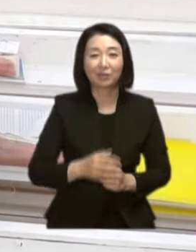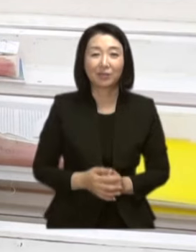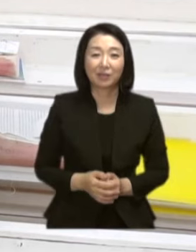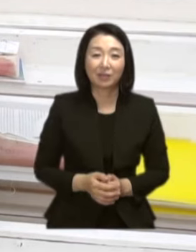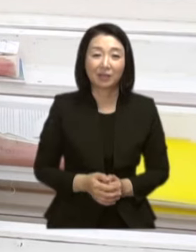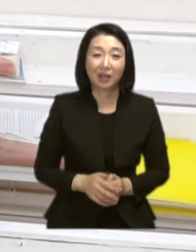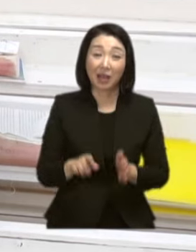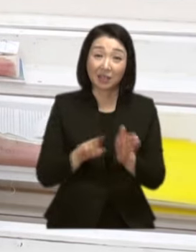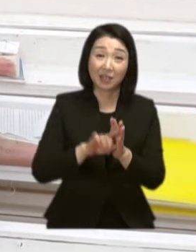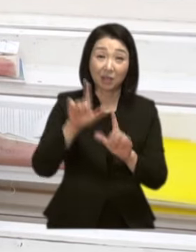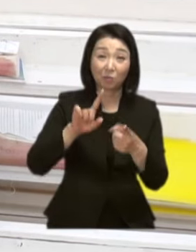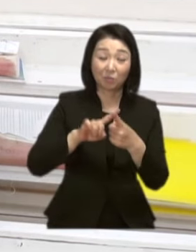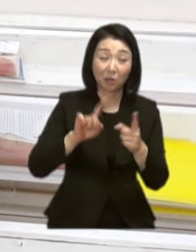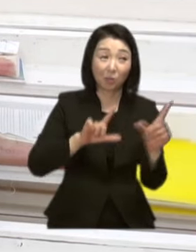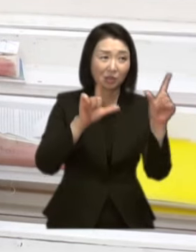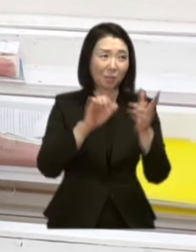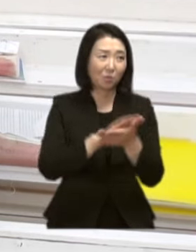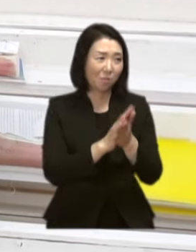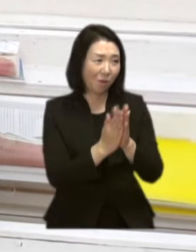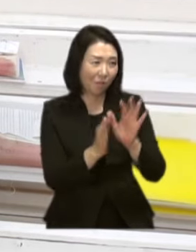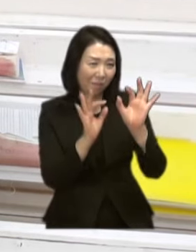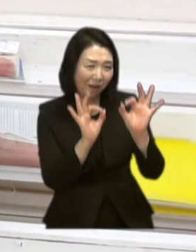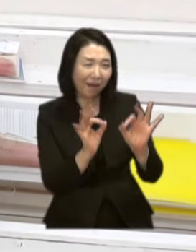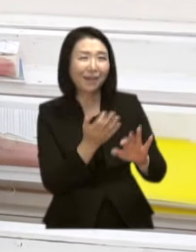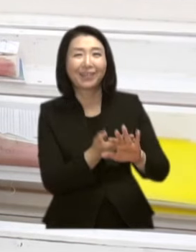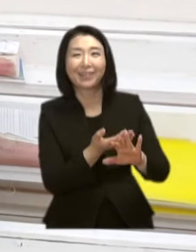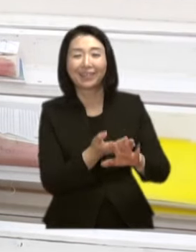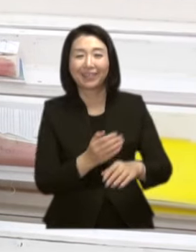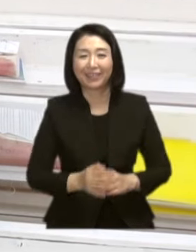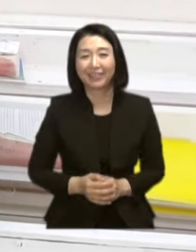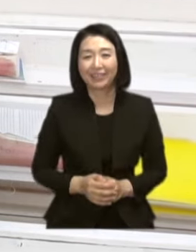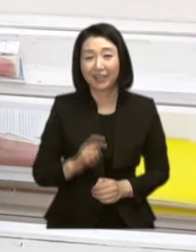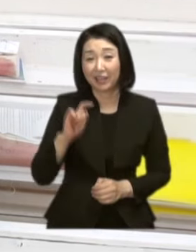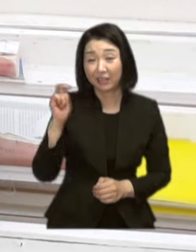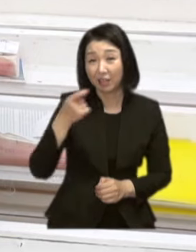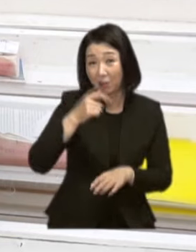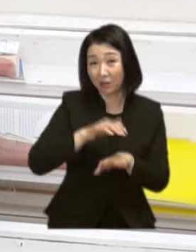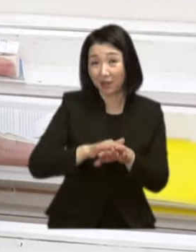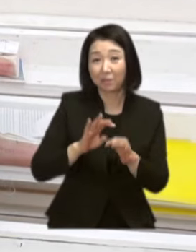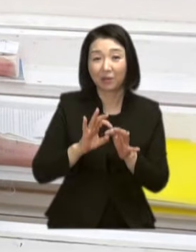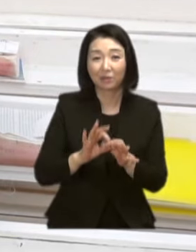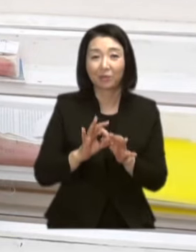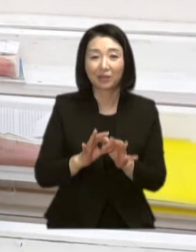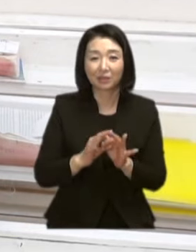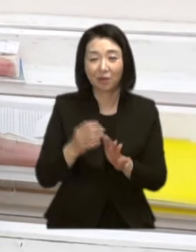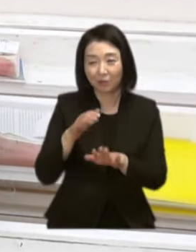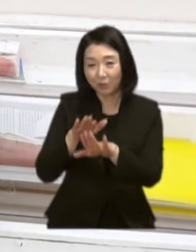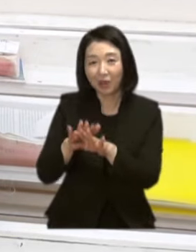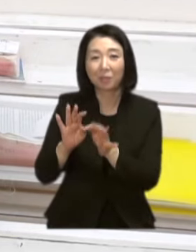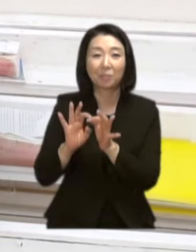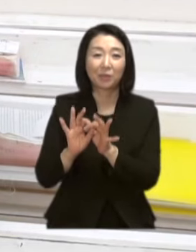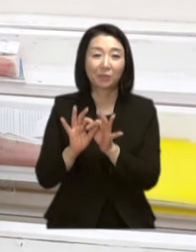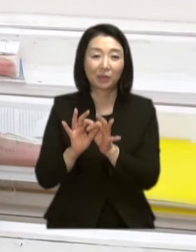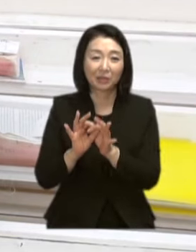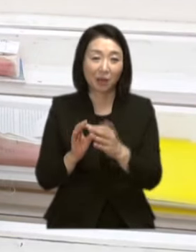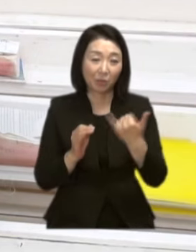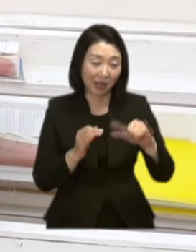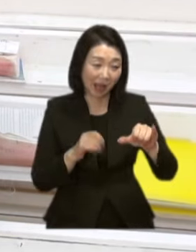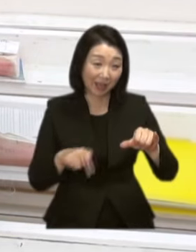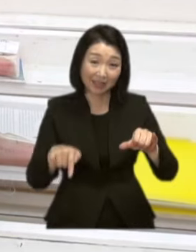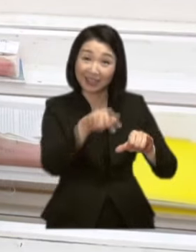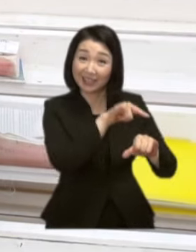모습으로 변하는 모습도 많이 달라졌습니다. 그래서 새벽 예배를 통해서 또 예배를 통해서 우리 아이들이